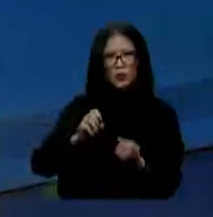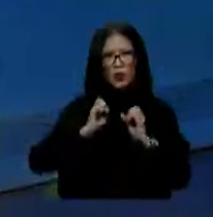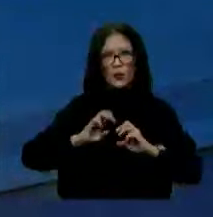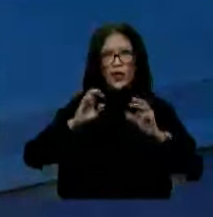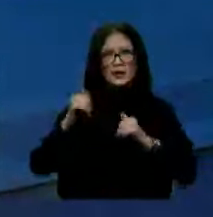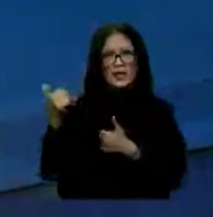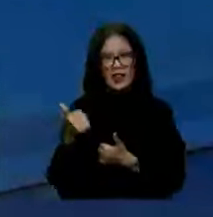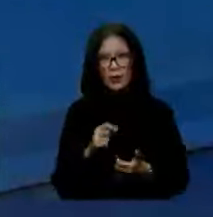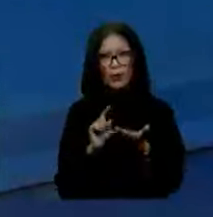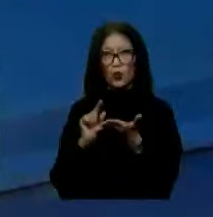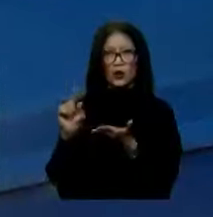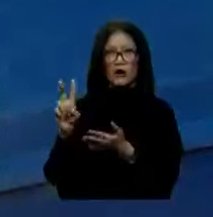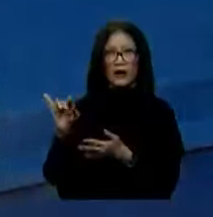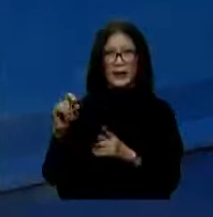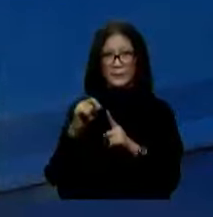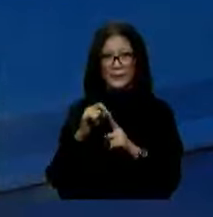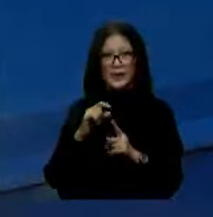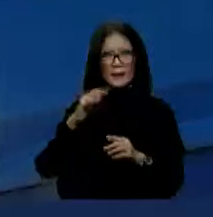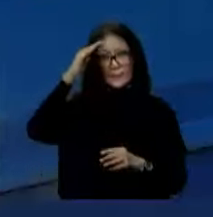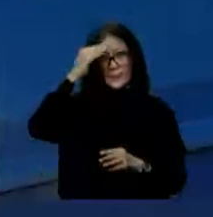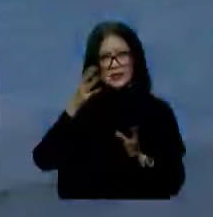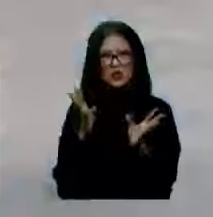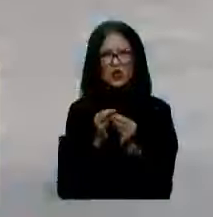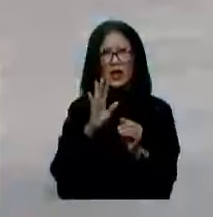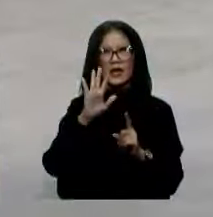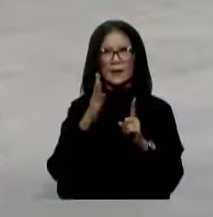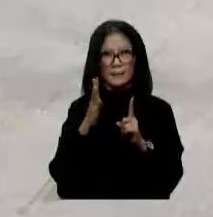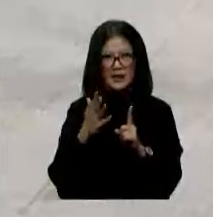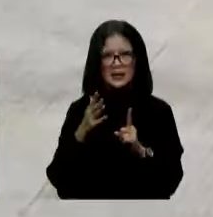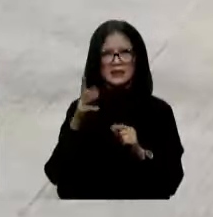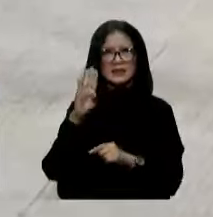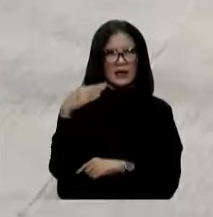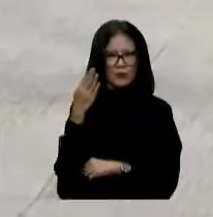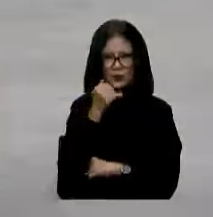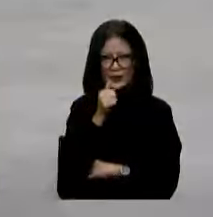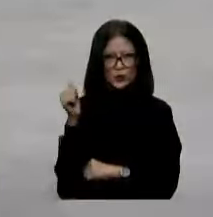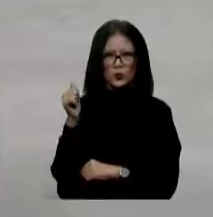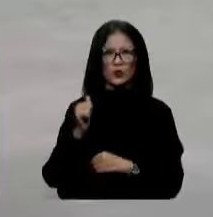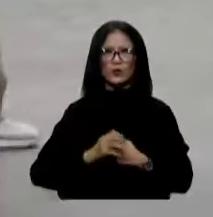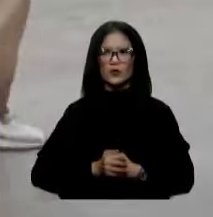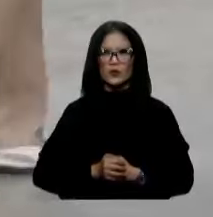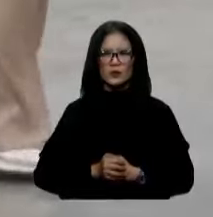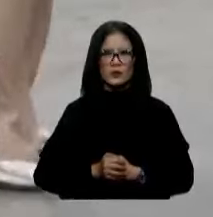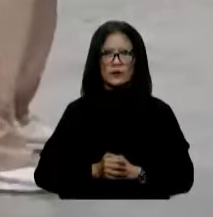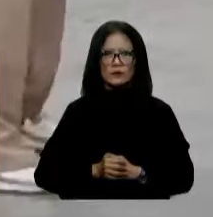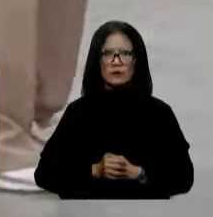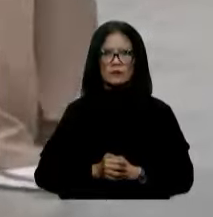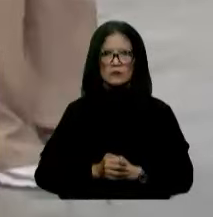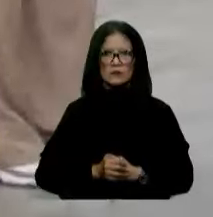undangan VVIP total ada 15 bus yang akan diberangkatkan Sabtu pagi